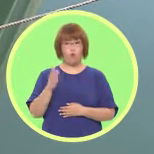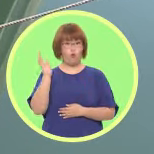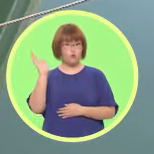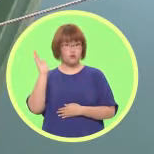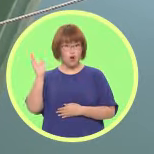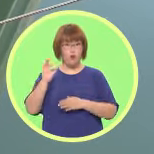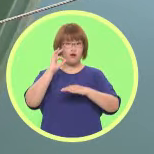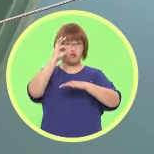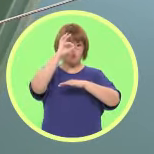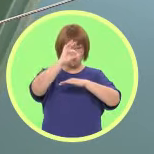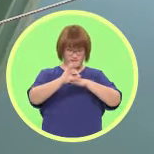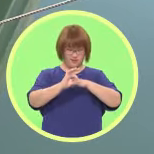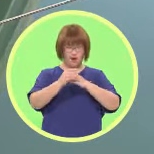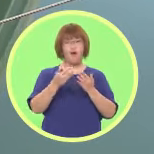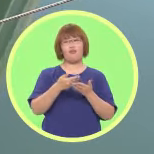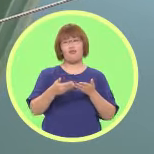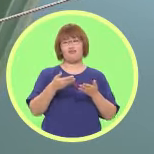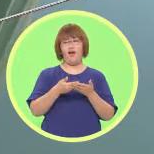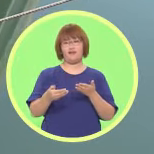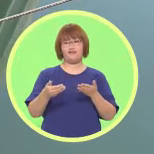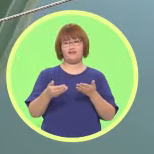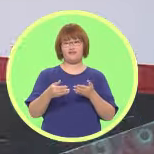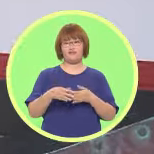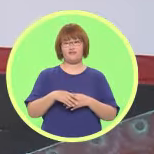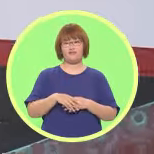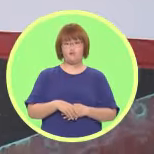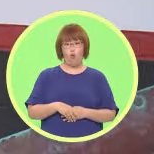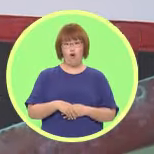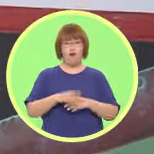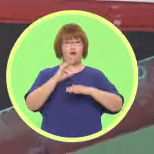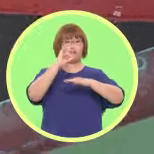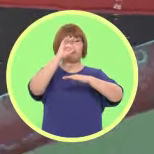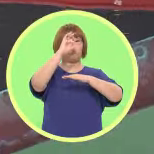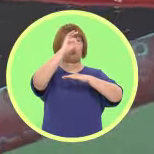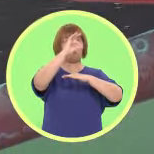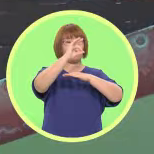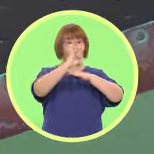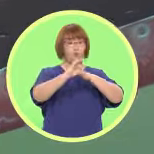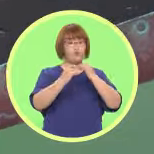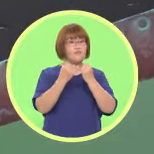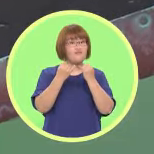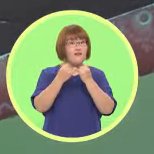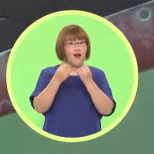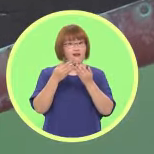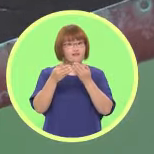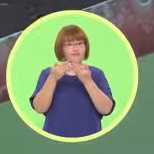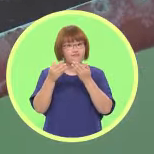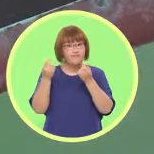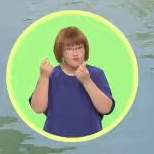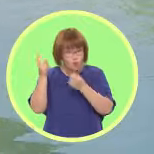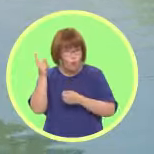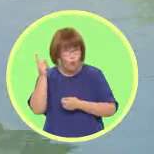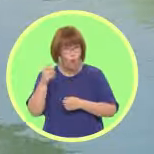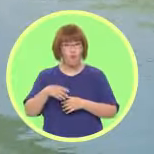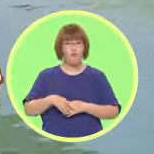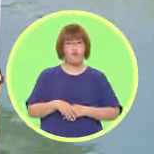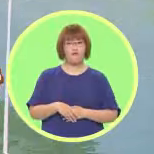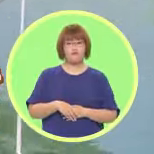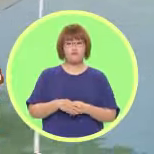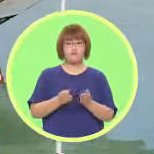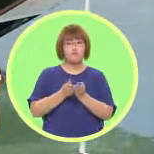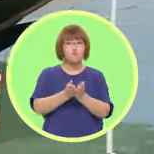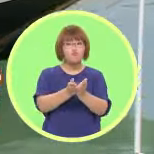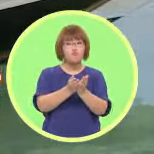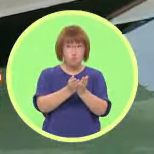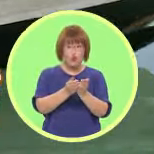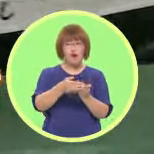こちらは夕日をモチーフにしたデザインです。ほら、太陽が海に沈んでいく様子になっているでしょう。 海